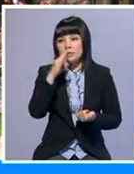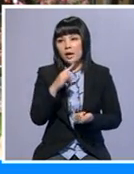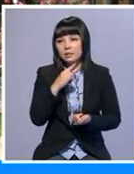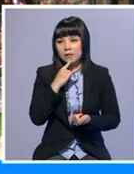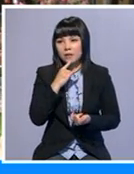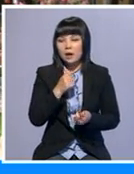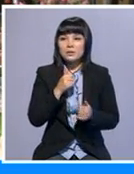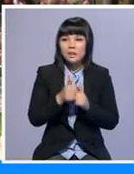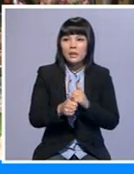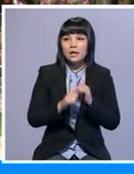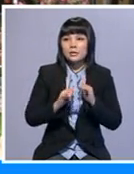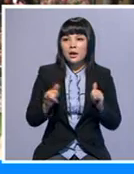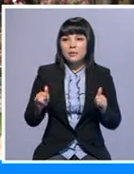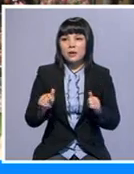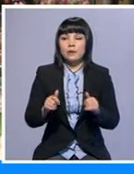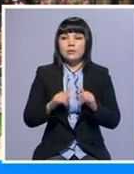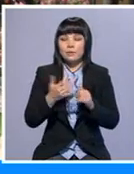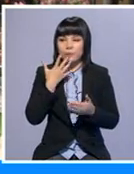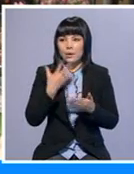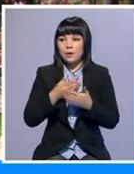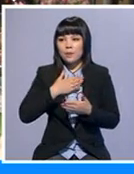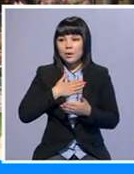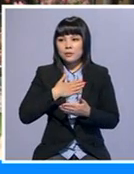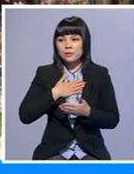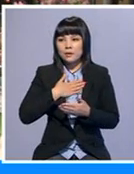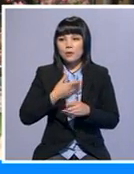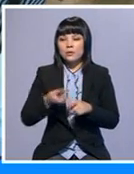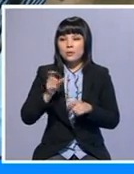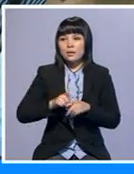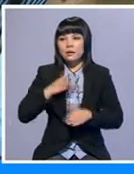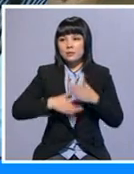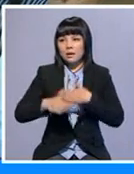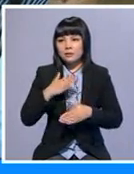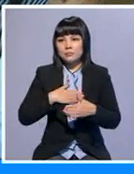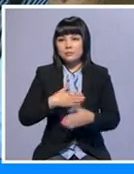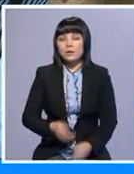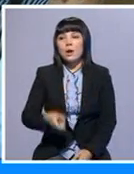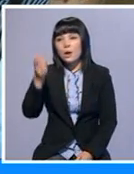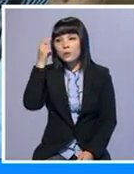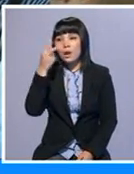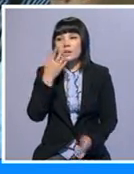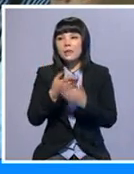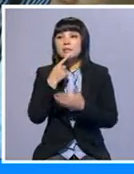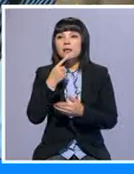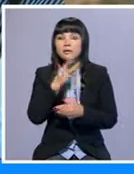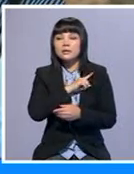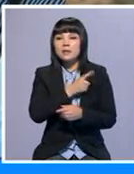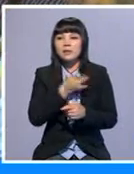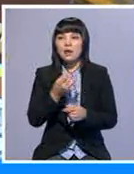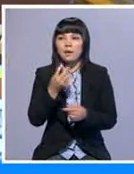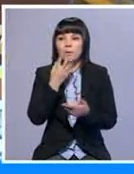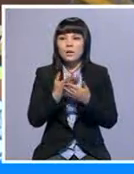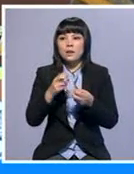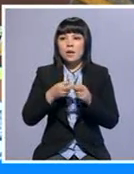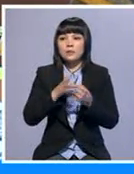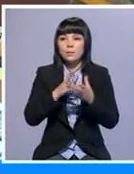Қазақстанның ілгеруі біздің үшін өте қуаныш. Түркиялық қандастарымызда тіл мәселесі қатты алаңдатып отыр.